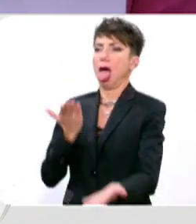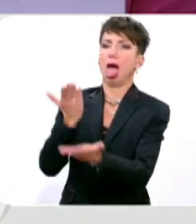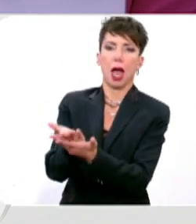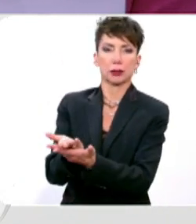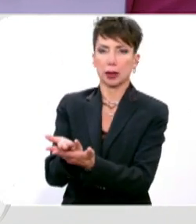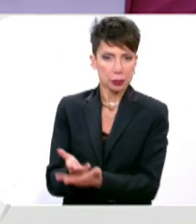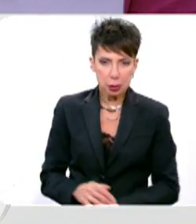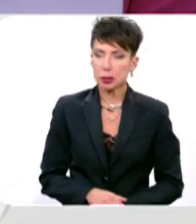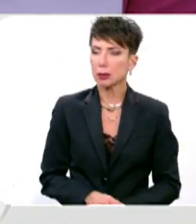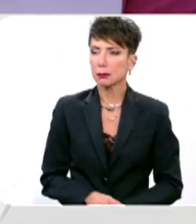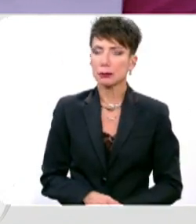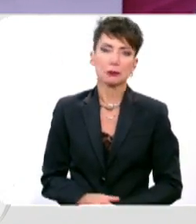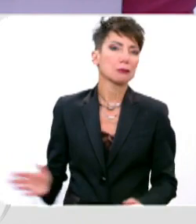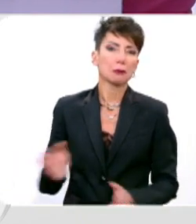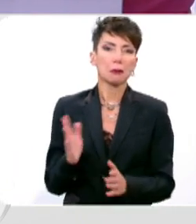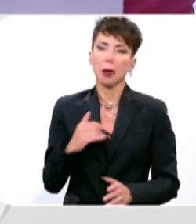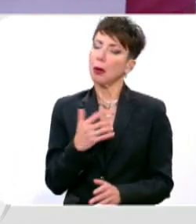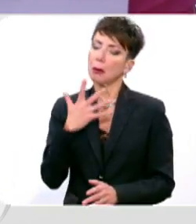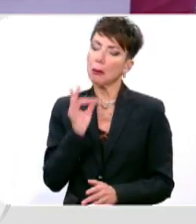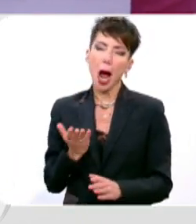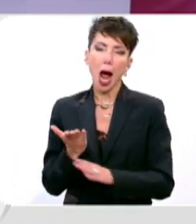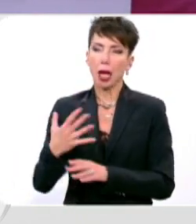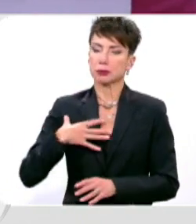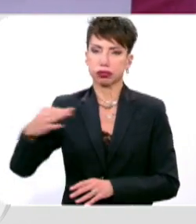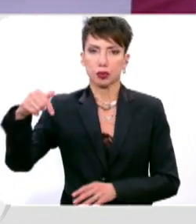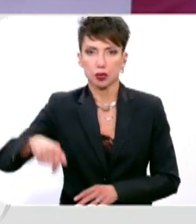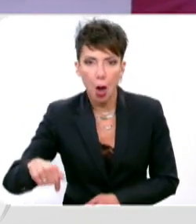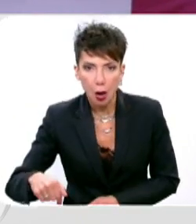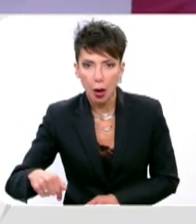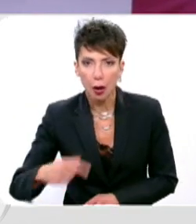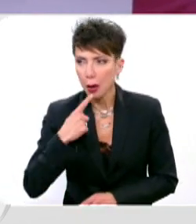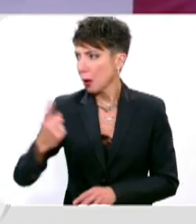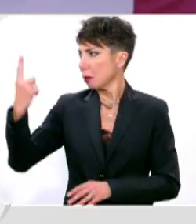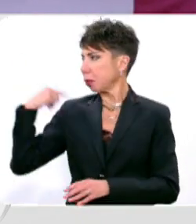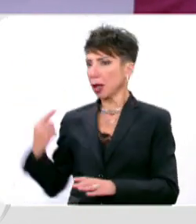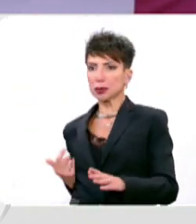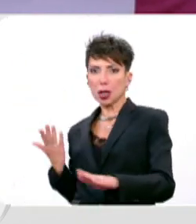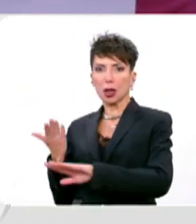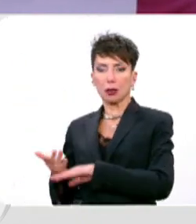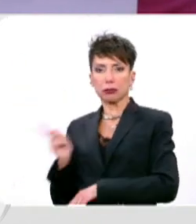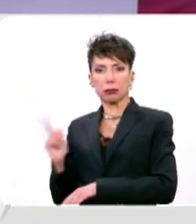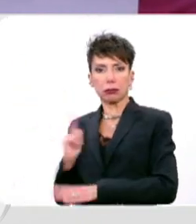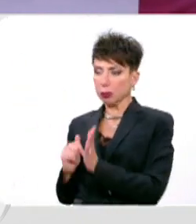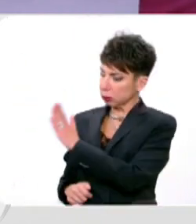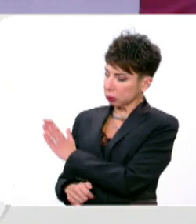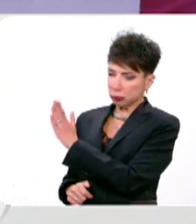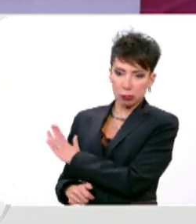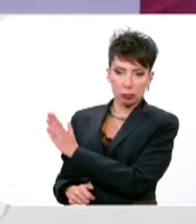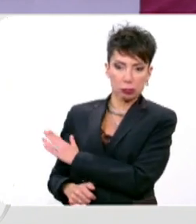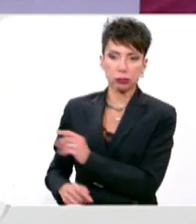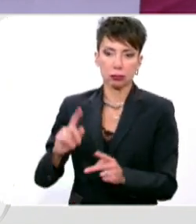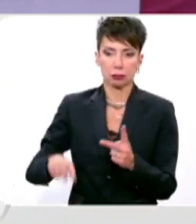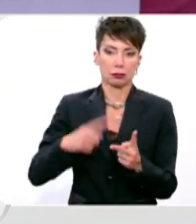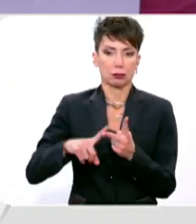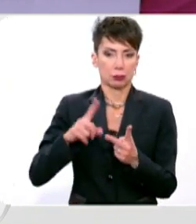1 χρόνο και προηγείται αυτός που έκανε σήμερα. Ότι έπαιρναν άδειες και διπλώματα άτομα που δεν είχαν την απαιτούμενη προϋπηρεσία και τα